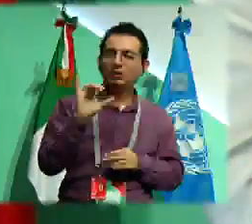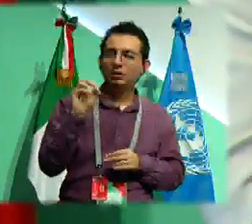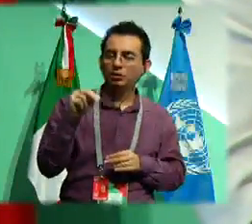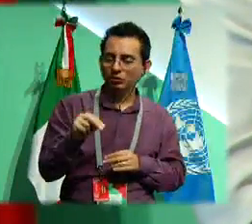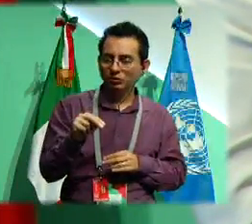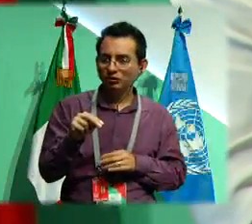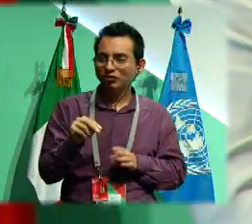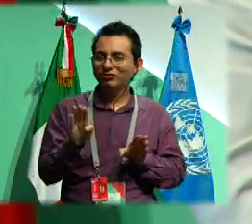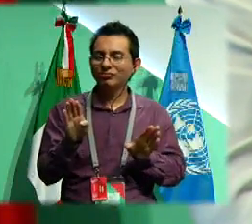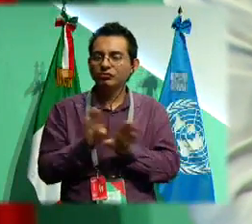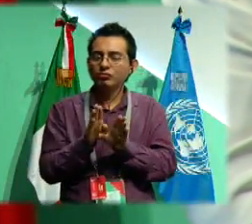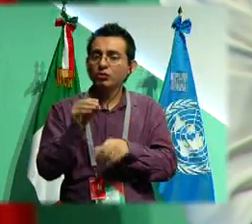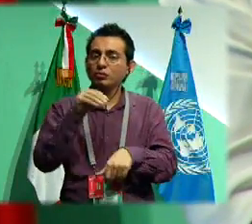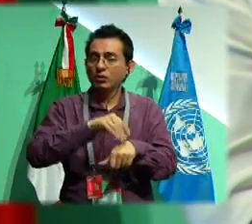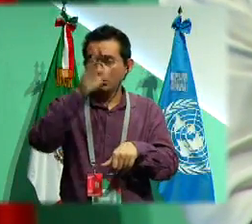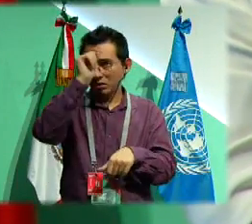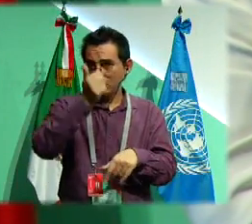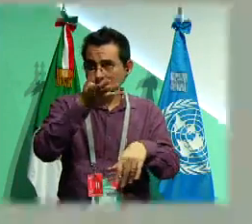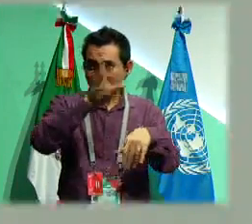possibilité d'équilibrer